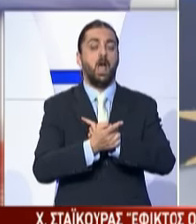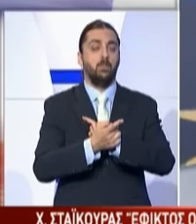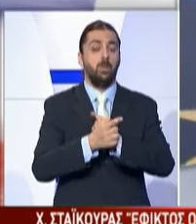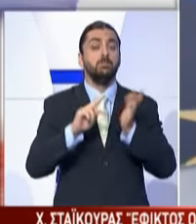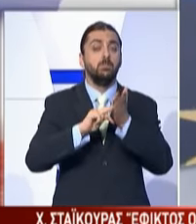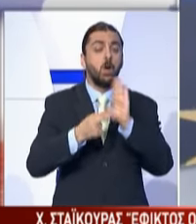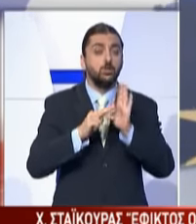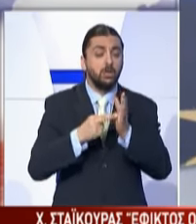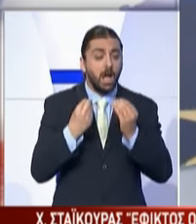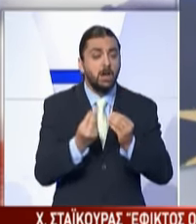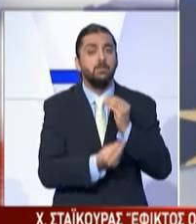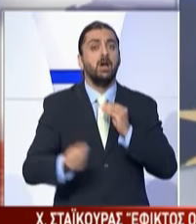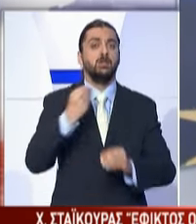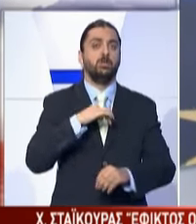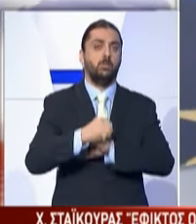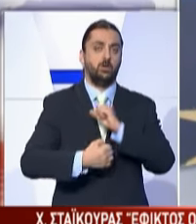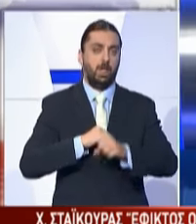προσοχή και εντατικοποίηση προσπάθειας.